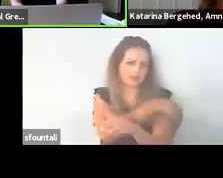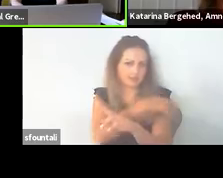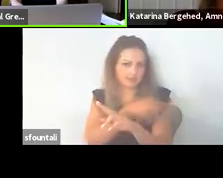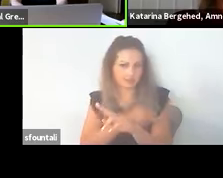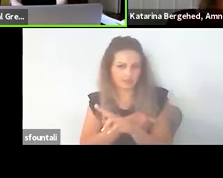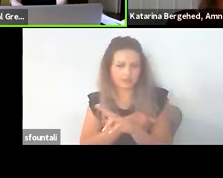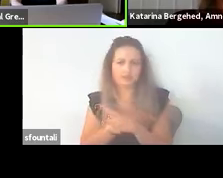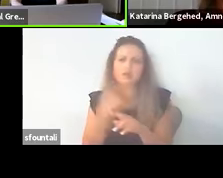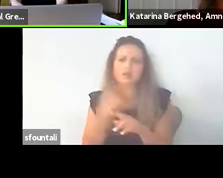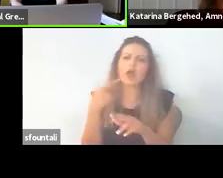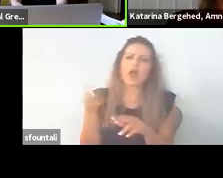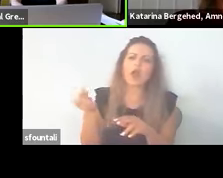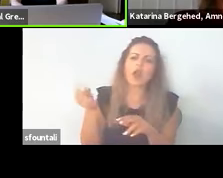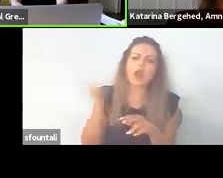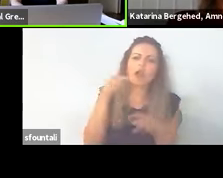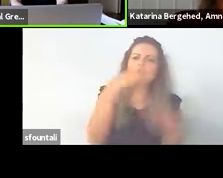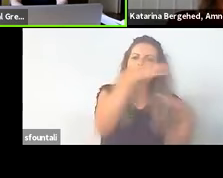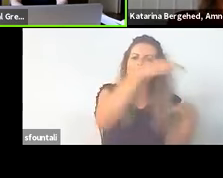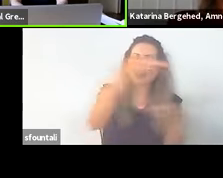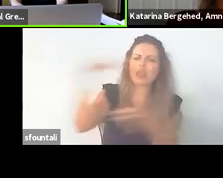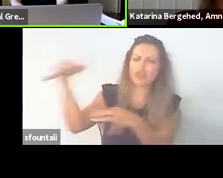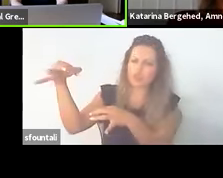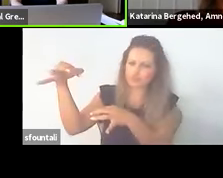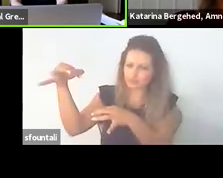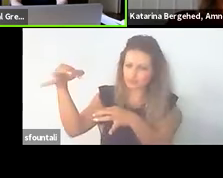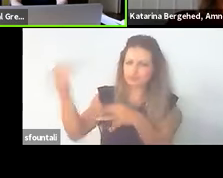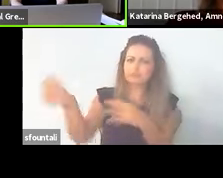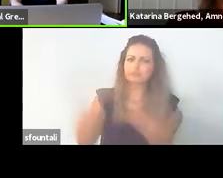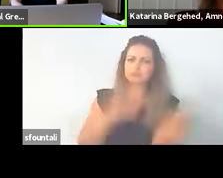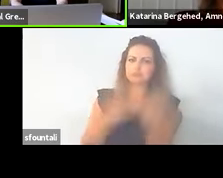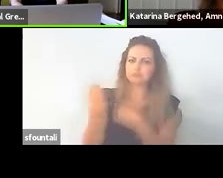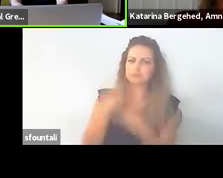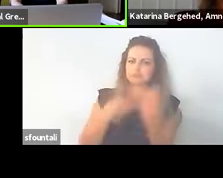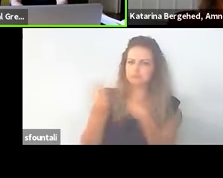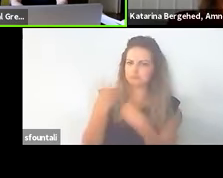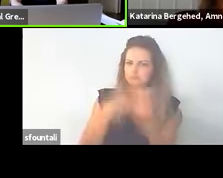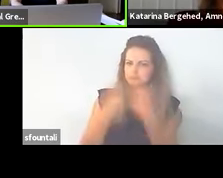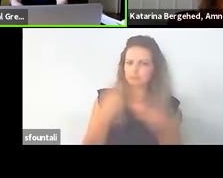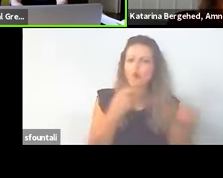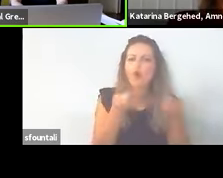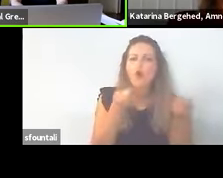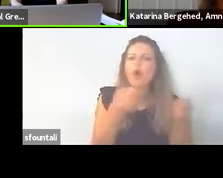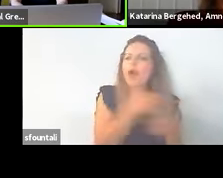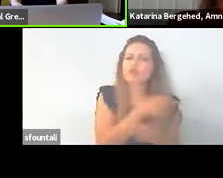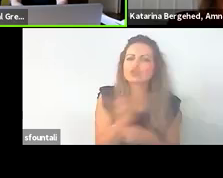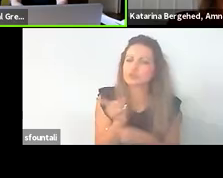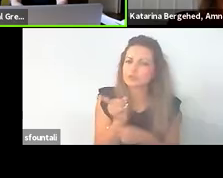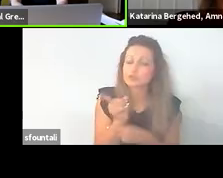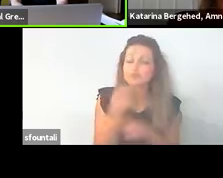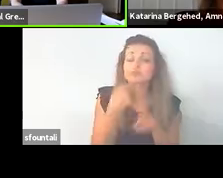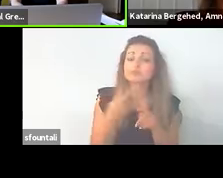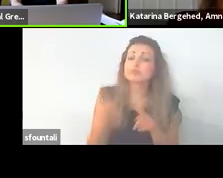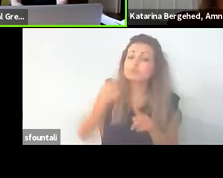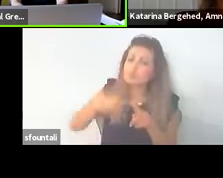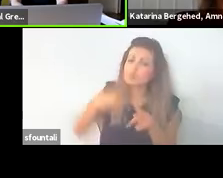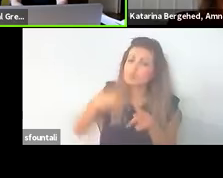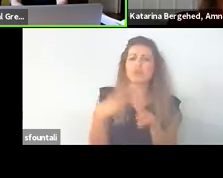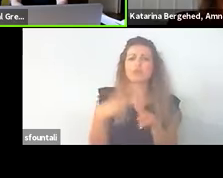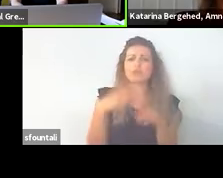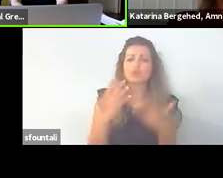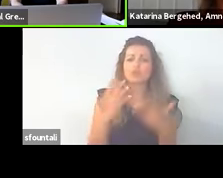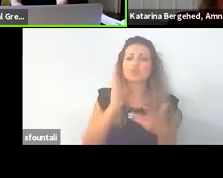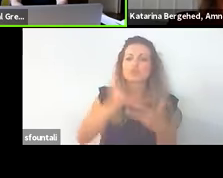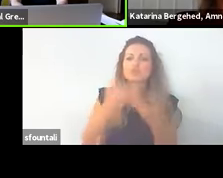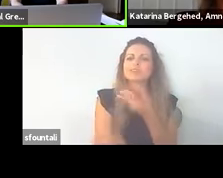που συμμετέχουν στο επιμορφωτικό μας πρόγραμμα. Και επίσης, πολύ σημαντικό, μπορείτε να συμμετέχετε διατυπώνοντας